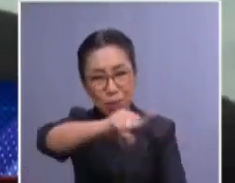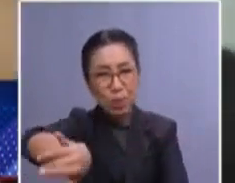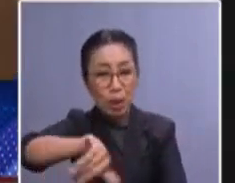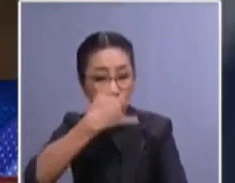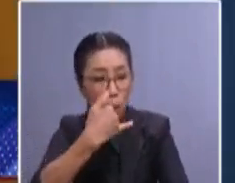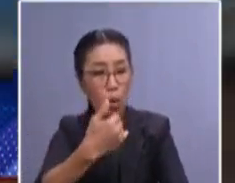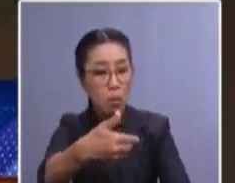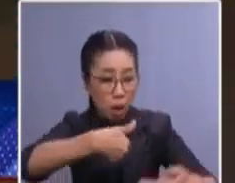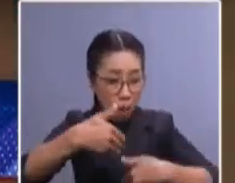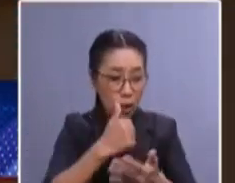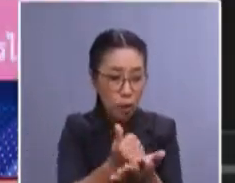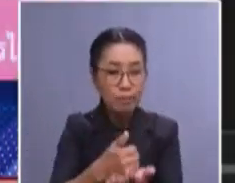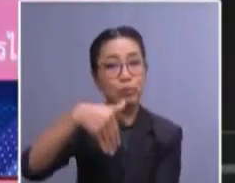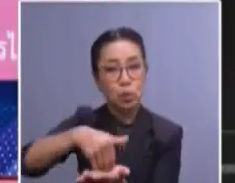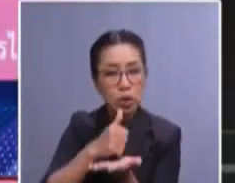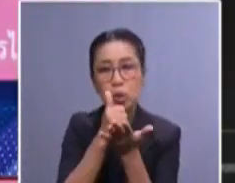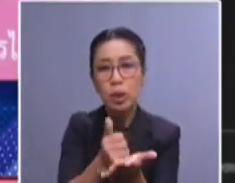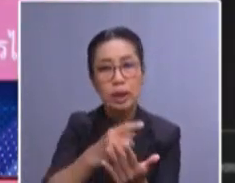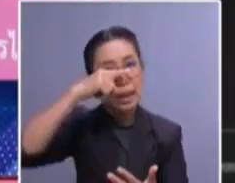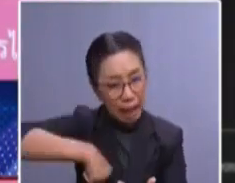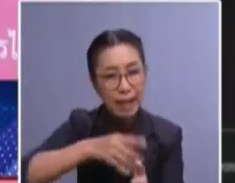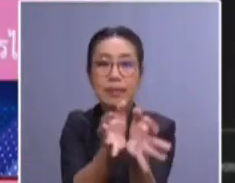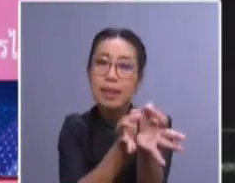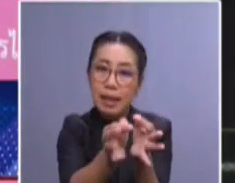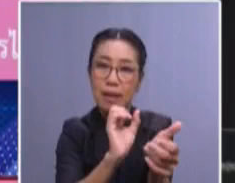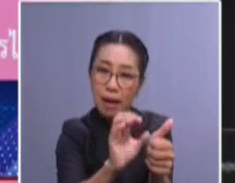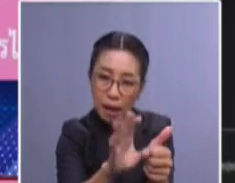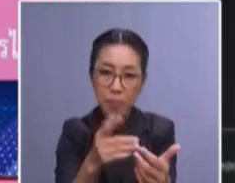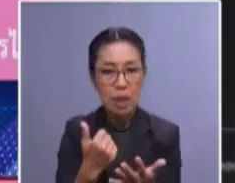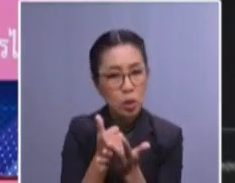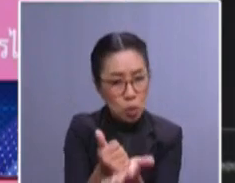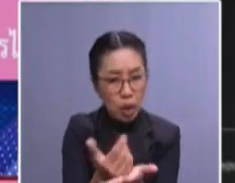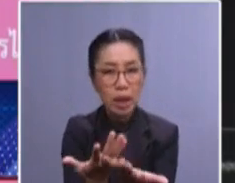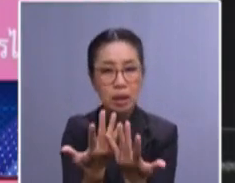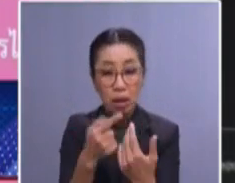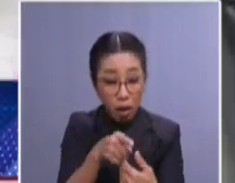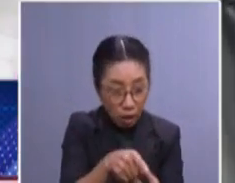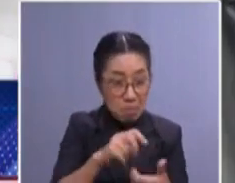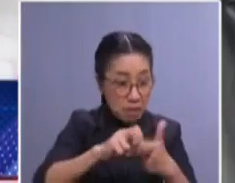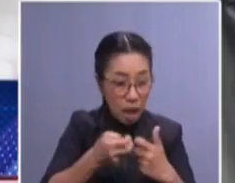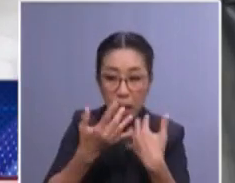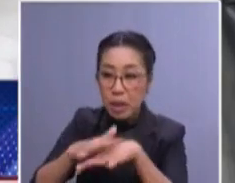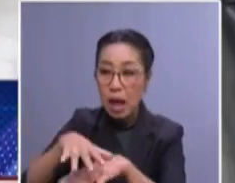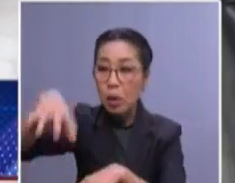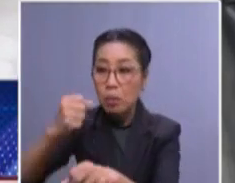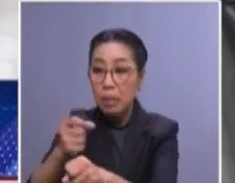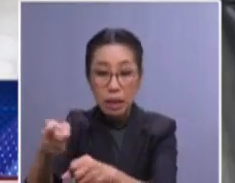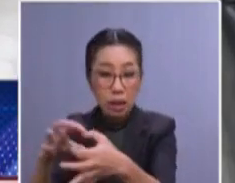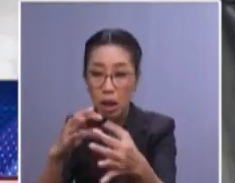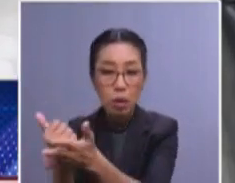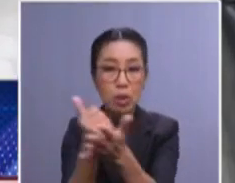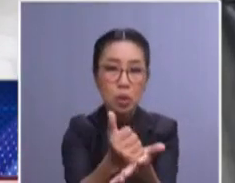นทุกกลุ่มทั้งชาวไทยและต่างชาติทั้งการให้คำปรึกษาแนะนำการช่วยเหลือและการประสานส่งต่อหน่วยงานที่เกี่ยวข้องเพื่อ